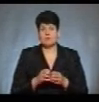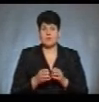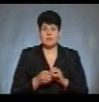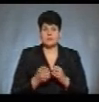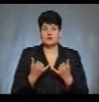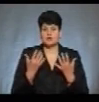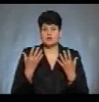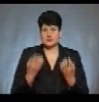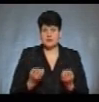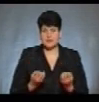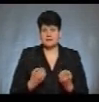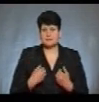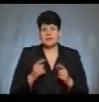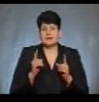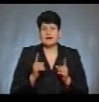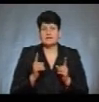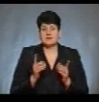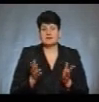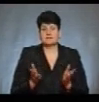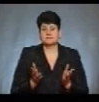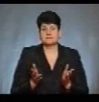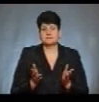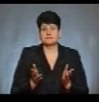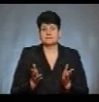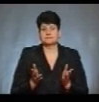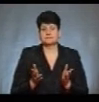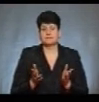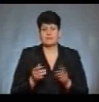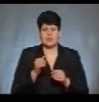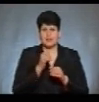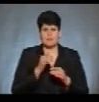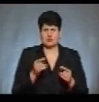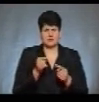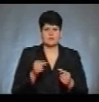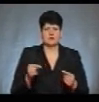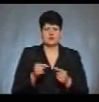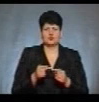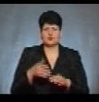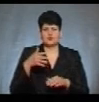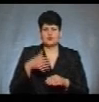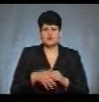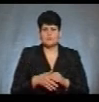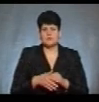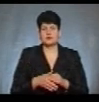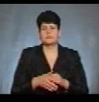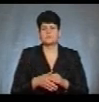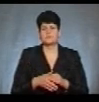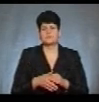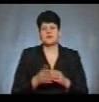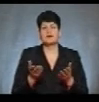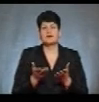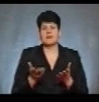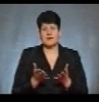на сьогоднішній день ми навіть, ну, скажімо, не можемо чітко зрозуміти, ніхто з нас, і довідатись,